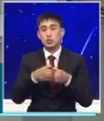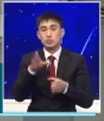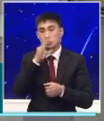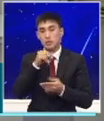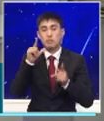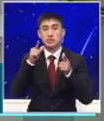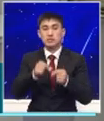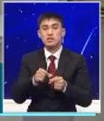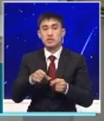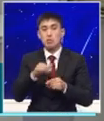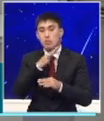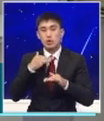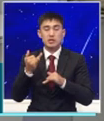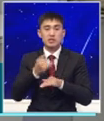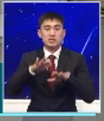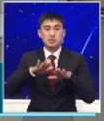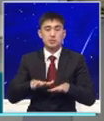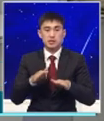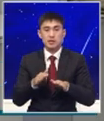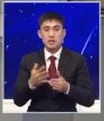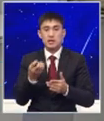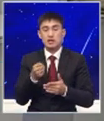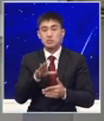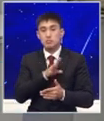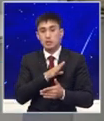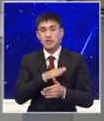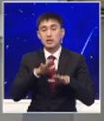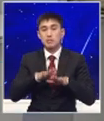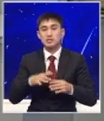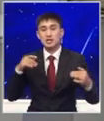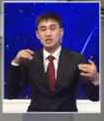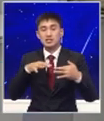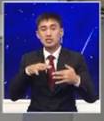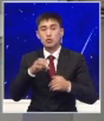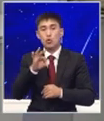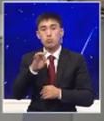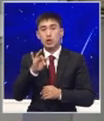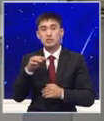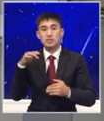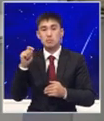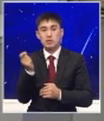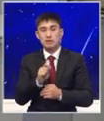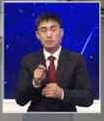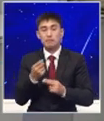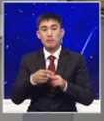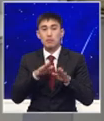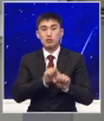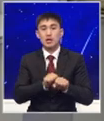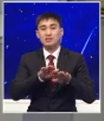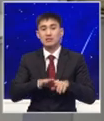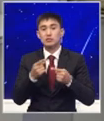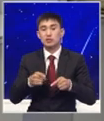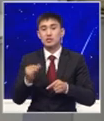смогла посетить немало интересных уголков. Мы также побывали на месте сражения Урбулакской битвы. По пути останавливались в